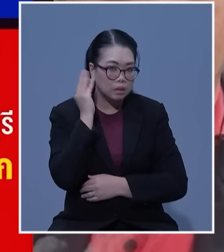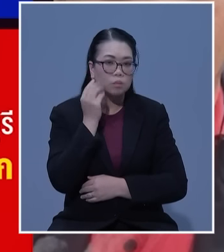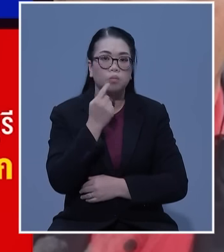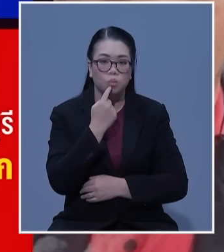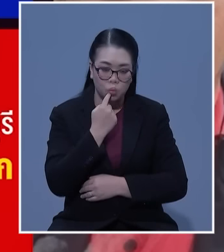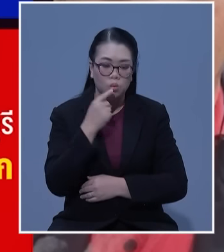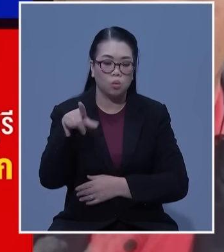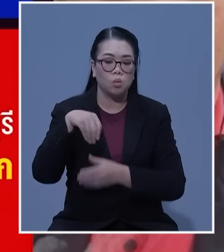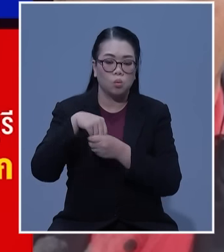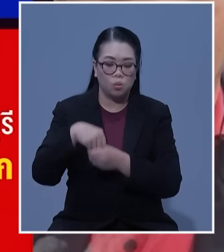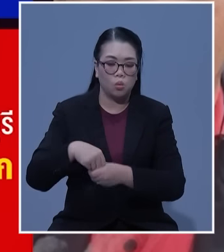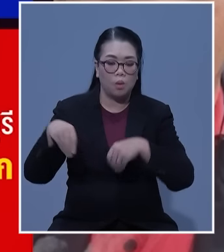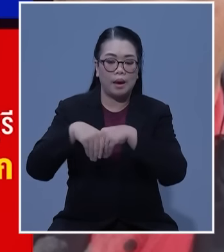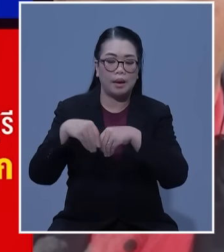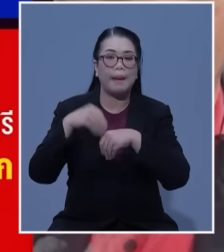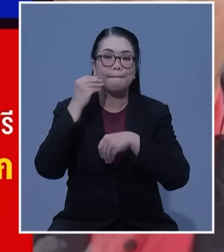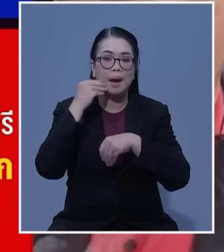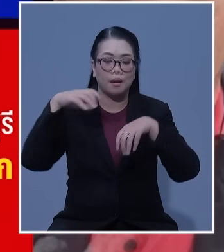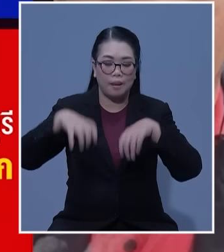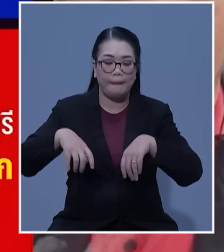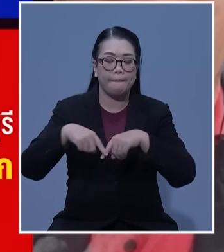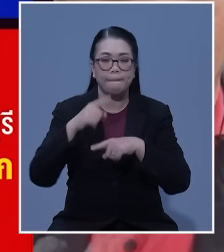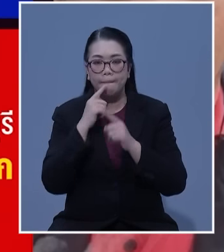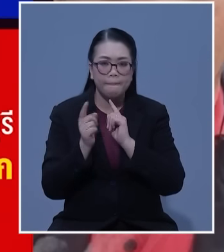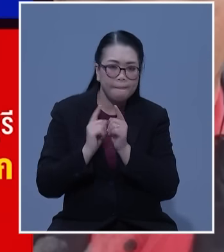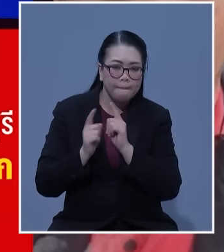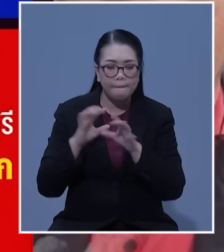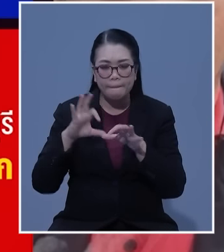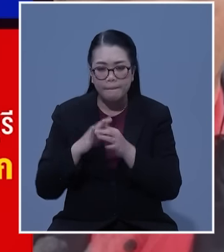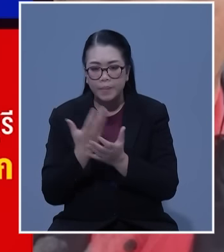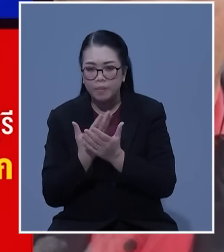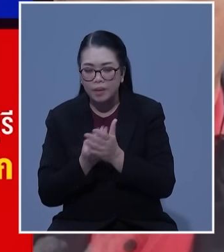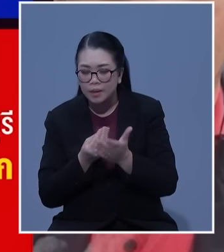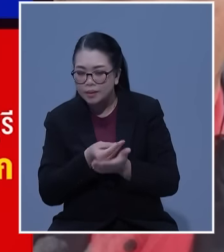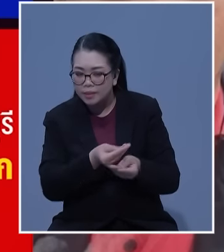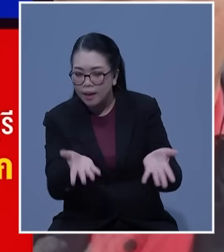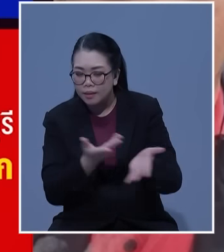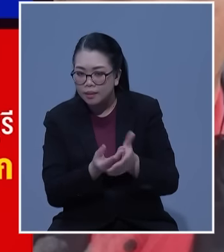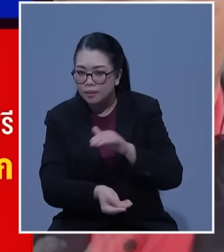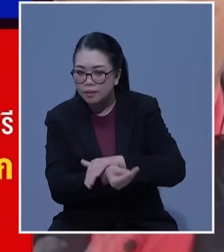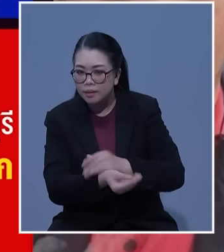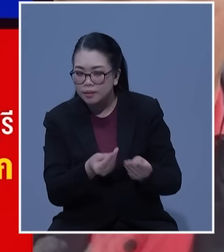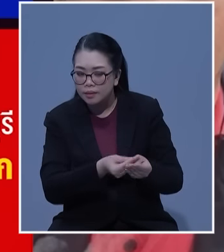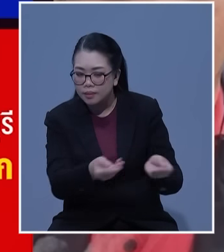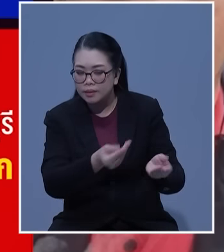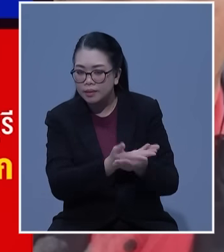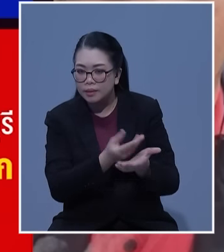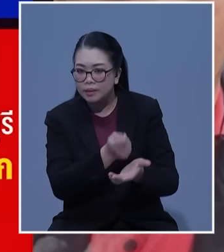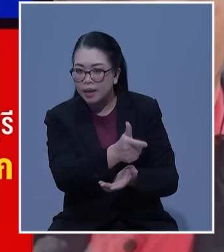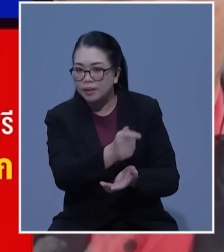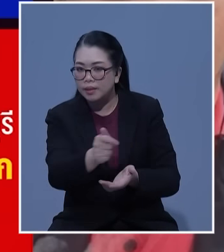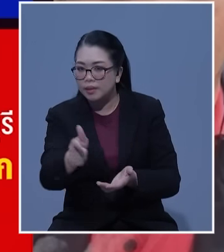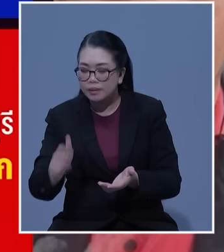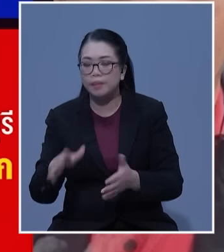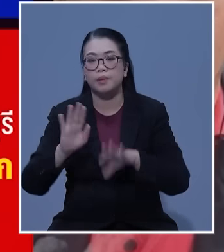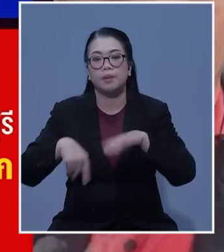ซึ่งพักอาศัยใกล้เคียงกับบ้านของตนเองพูดคุยกันว่ามีการแจกเงินที่บ้านหลังนี้ตอน 10:00น